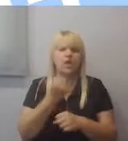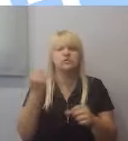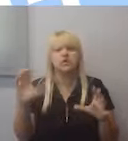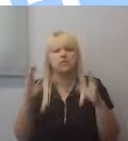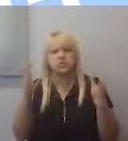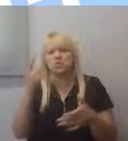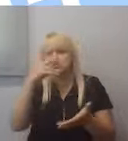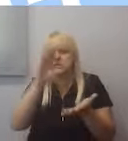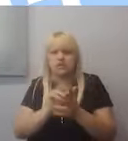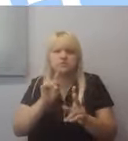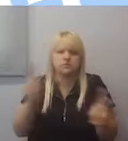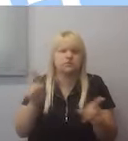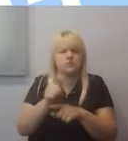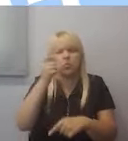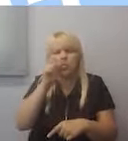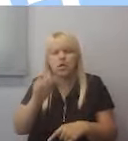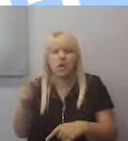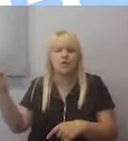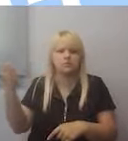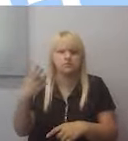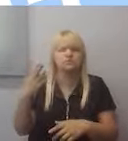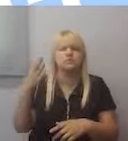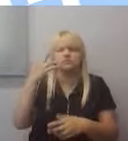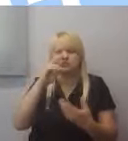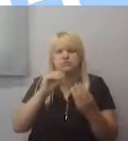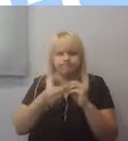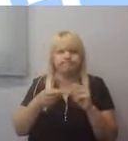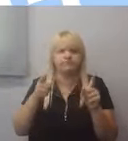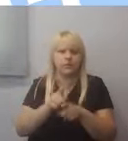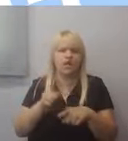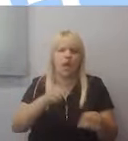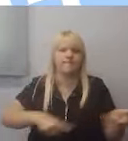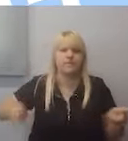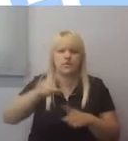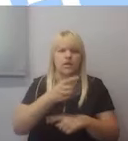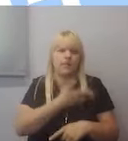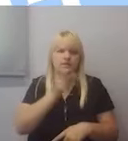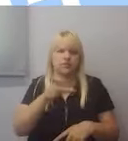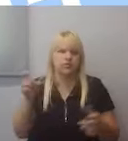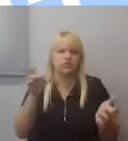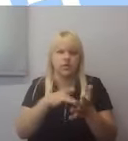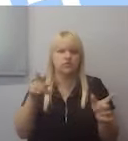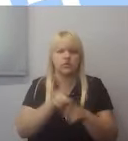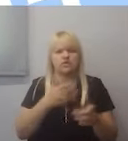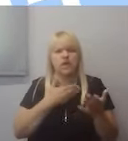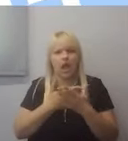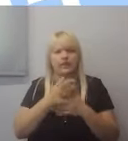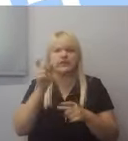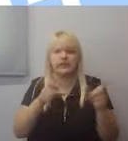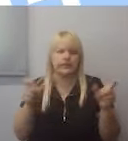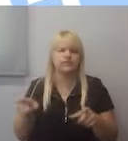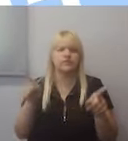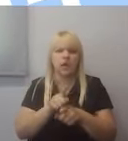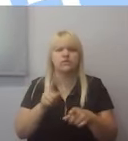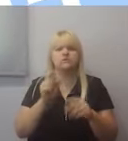gan ukra nu teiksim ukrainau gan arī apkaimu iedzīvotāju centru un aktīvistu arī pamatoto